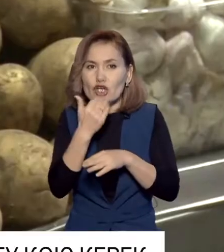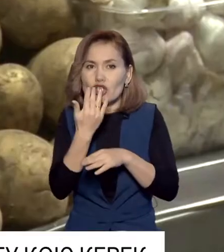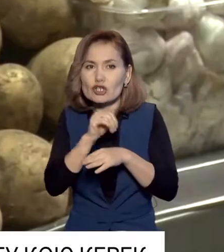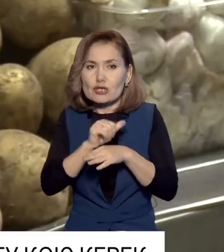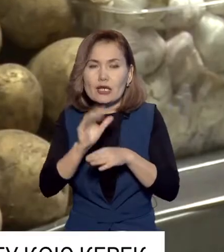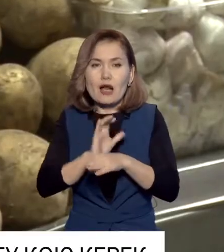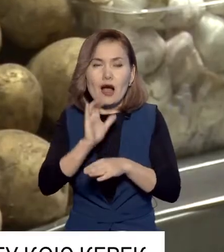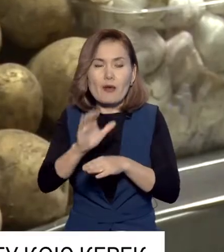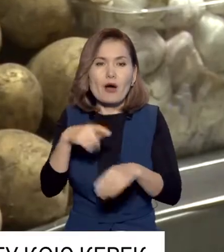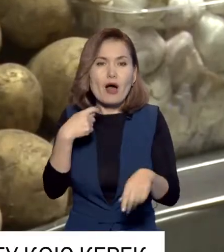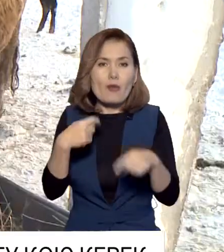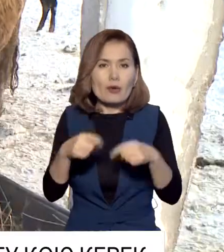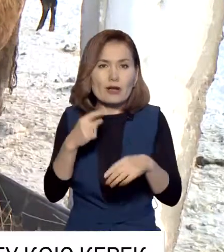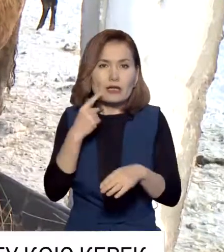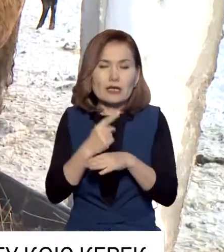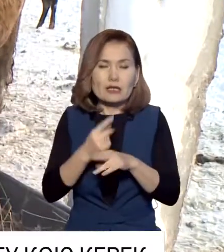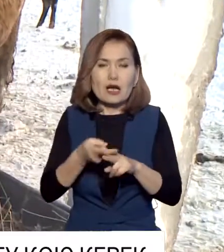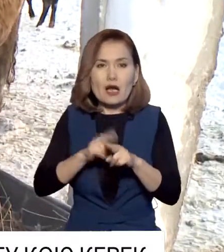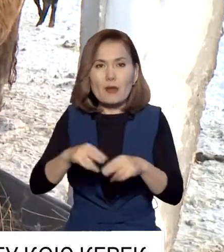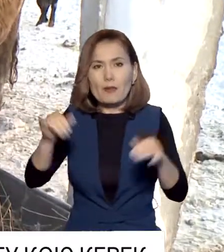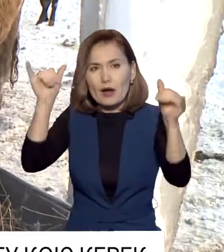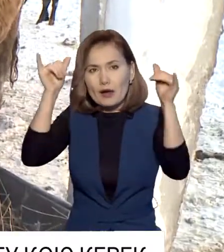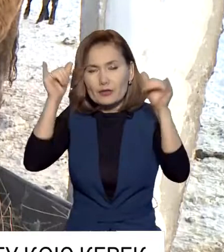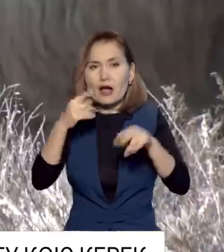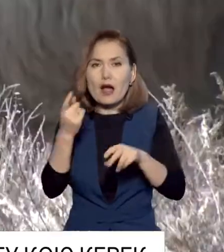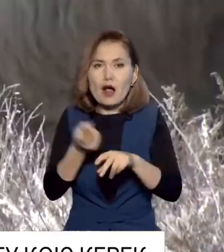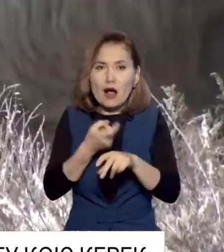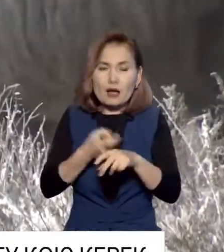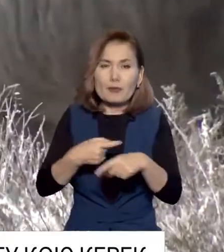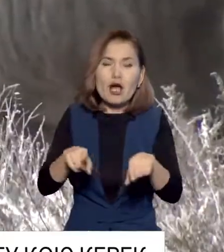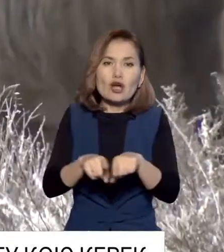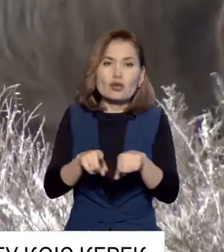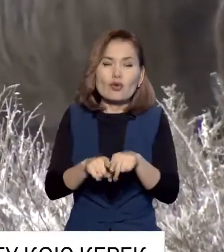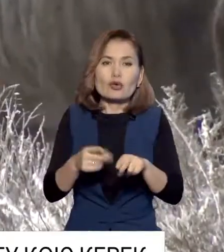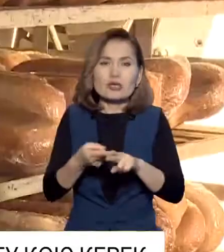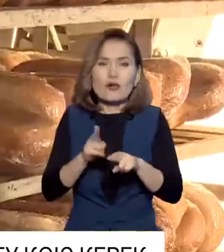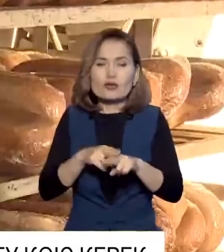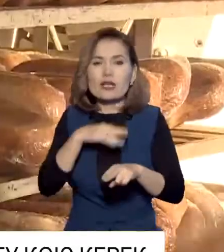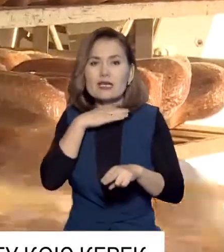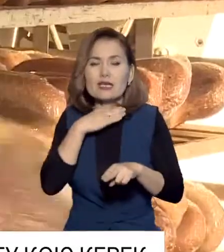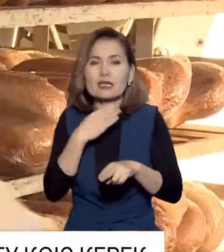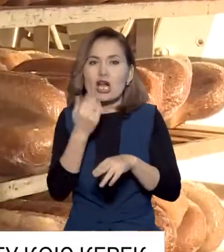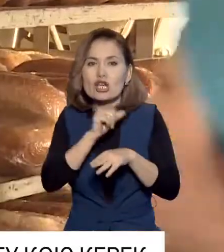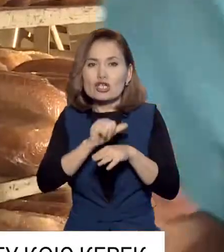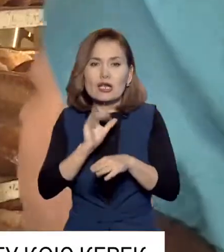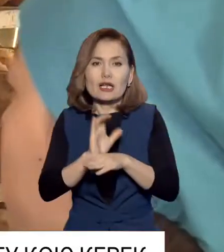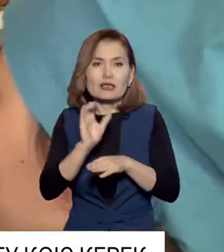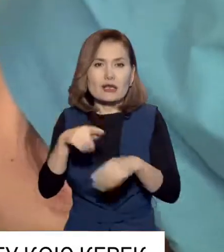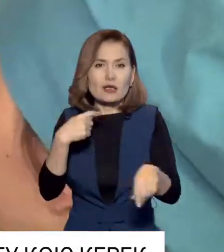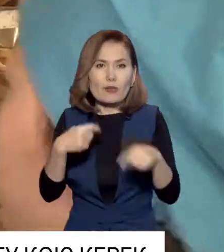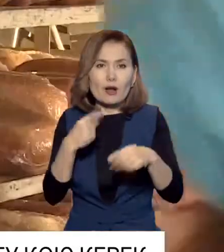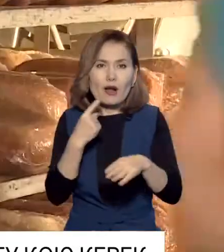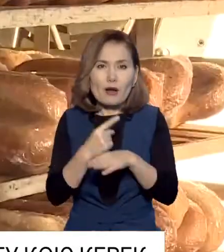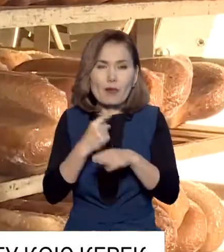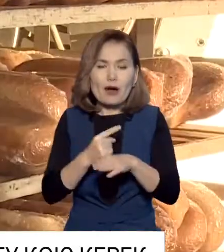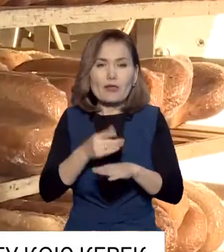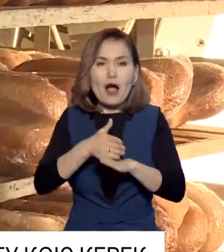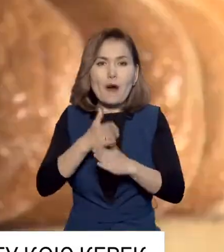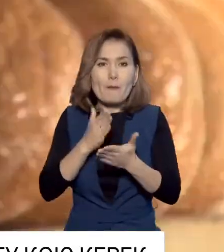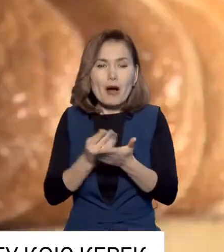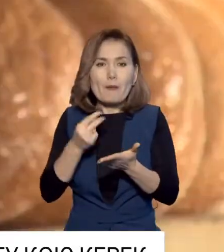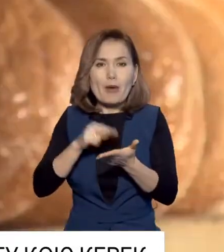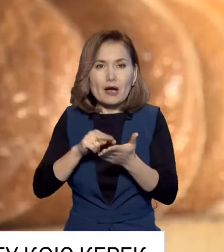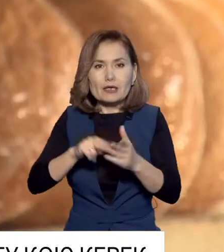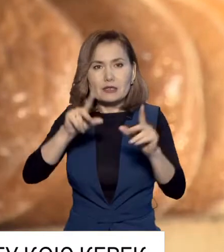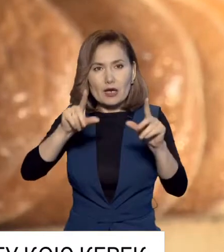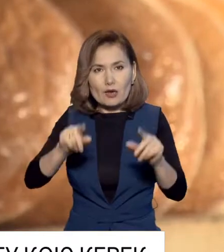сәбіз экспортынан ірі қара мал мен ұсақ малды 6 ай сыртқа шығаруға тыйым салынады. Сонымен бірге алдағы уақытта нан бағасы тұрақталуы